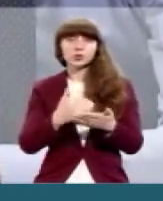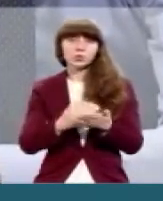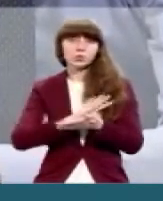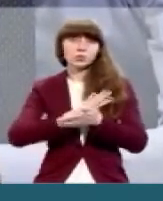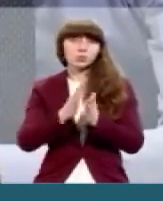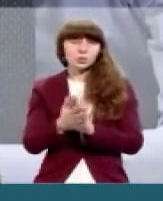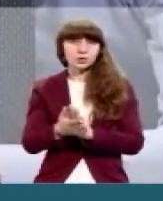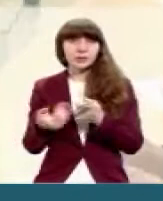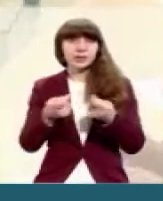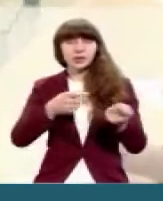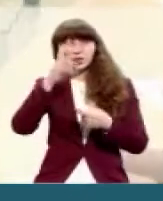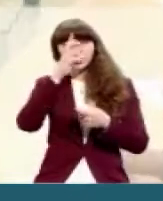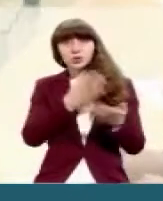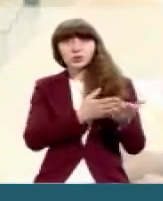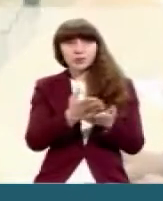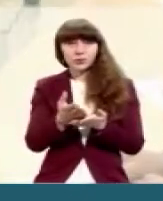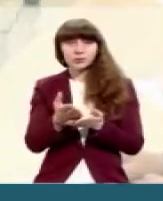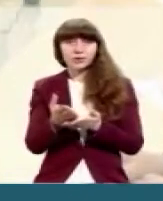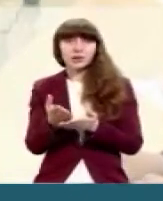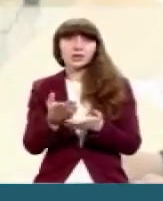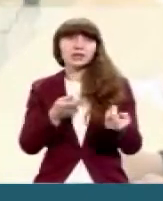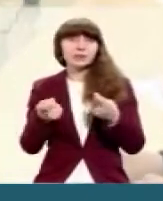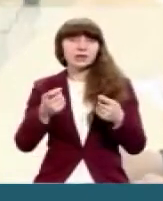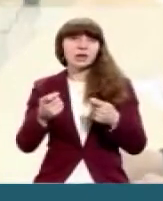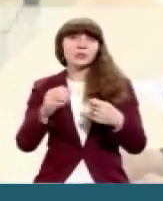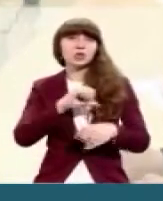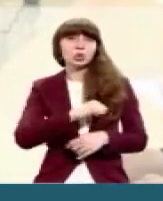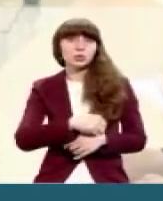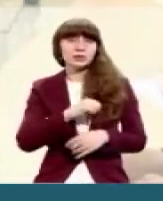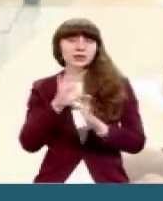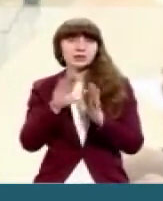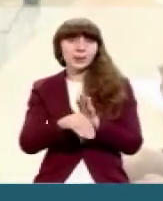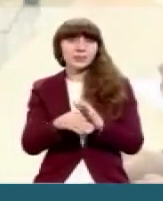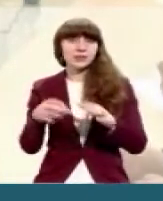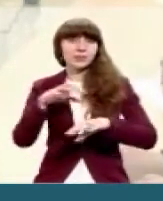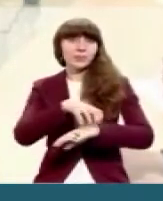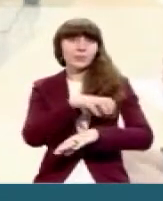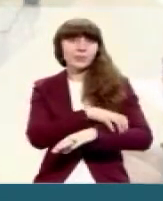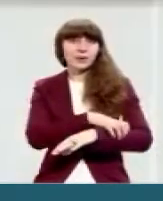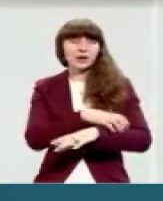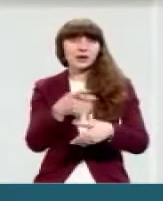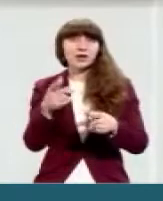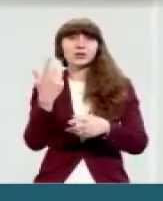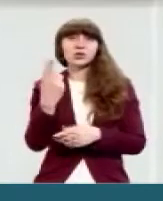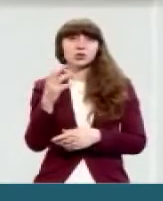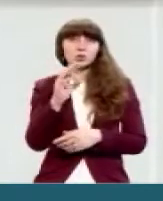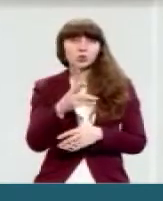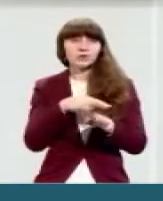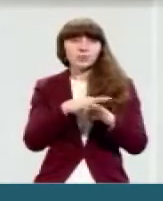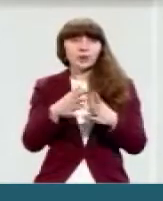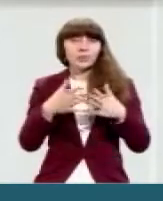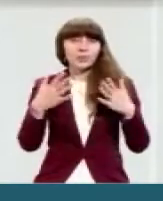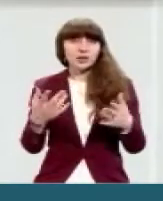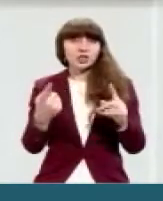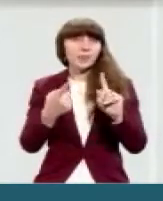арналған үкімет филиалымен бірлесіп ағымдағы жылдың алғашқы тақырыптық мемлекеттік қызметтердің онлайн жәрмеңкесін өткізді. Проводимая по инициативе Агентства